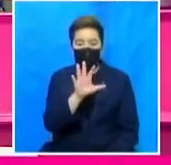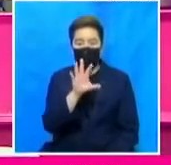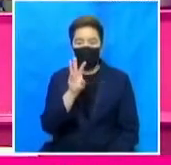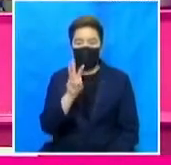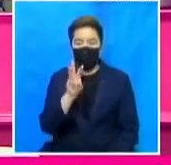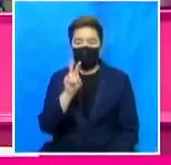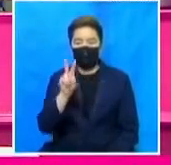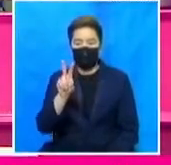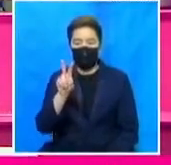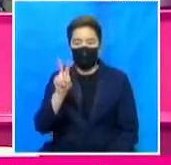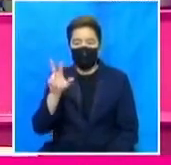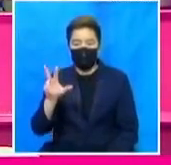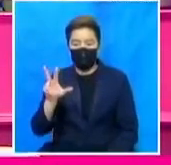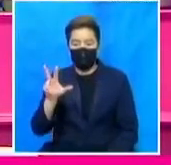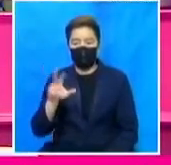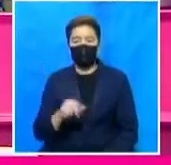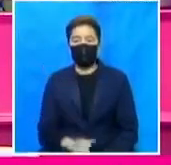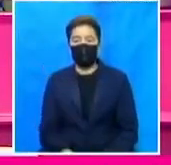65623